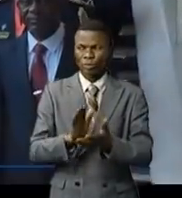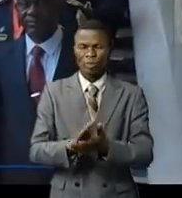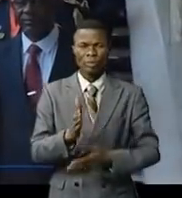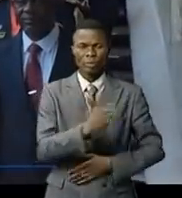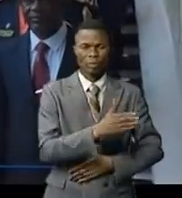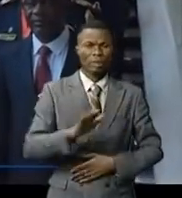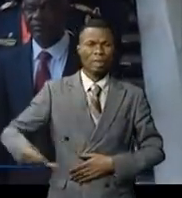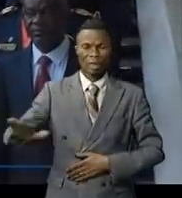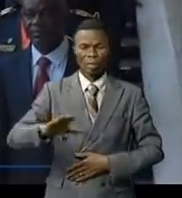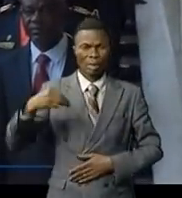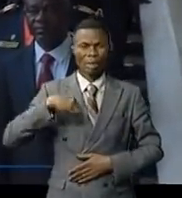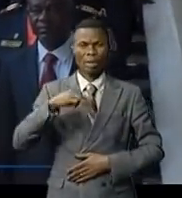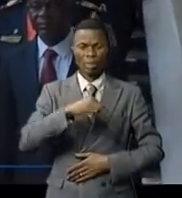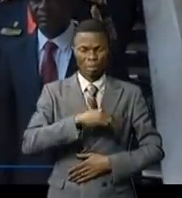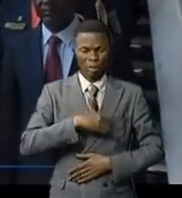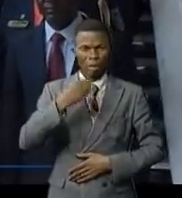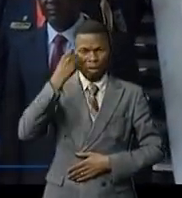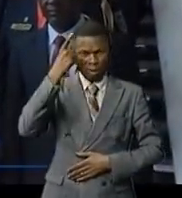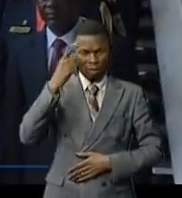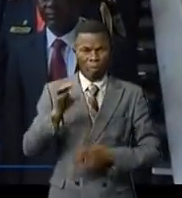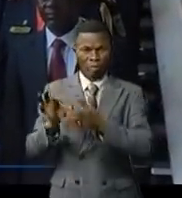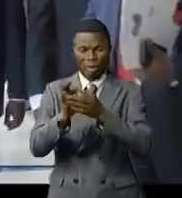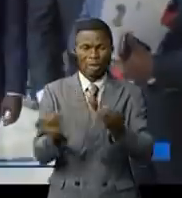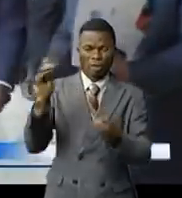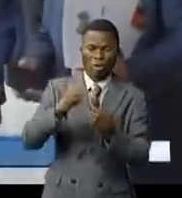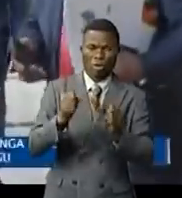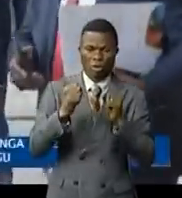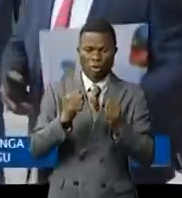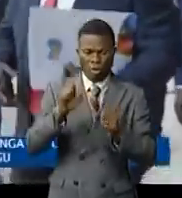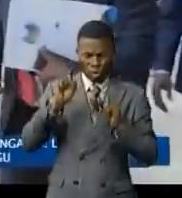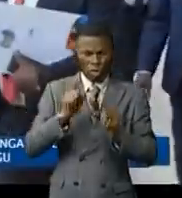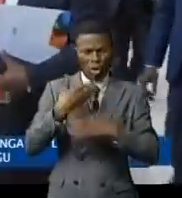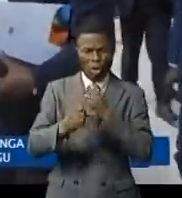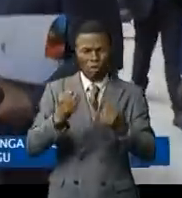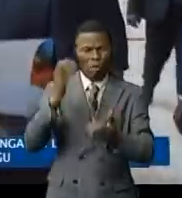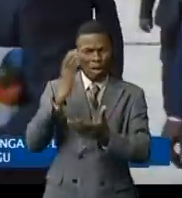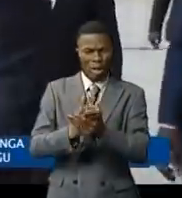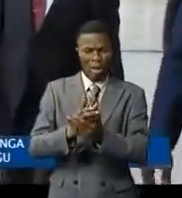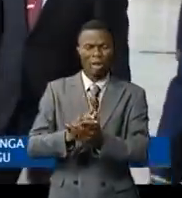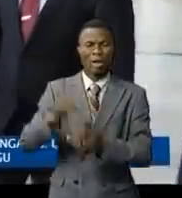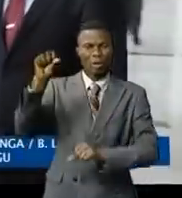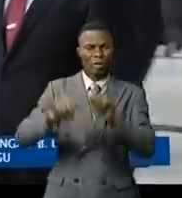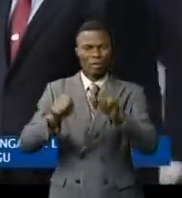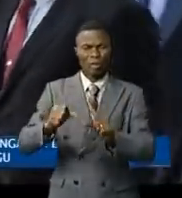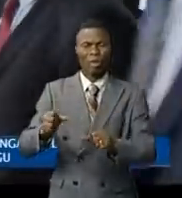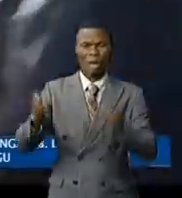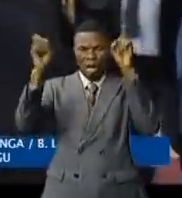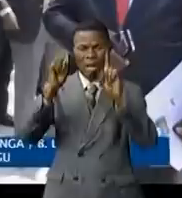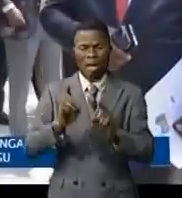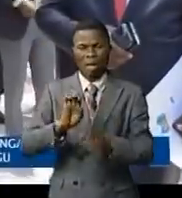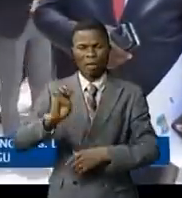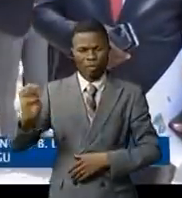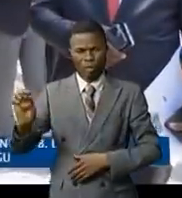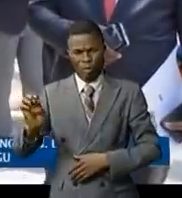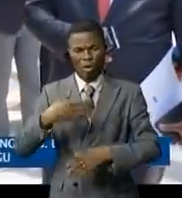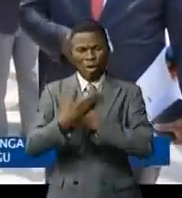Les États membres ont compris finalement que l'Union fait la force et qu'ils doivent combattre la criminalité dans la région en conjuguant